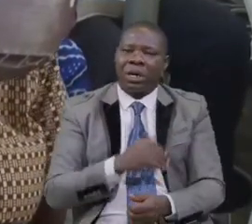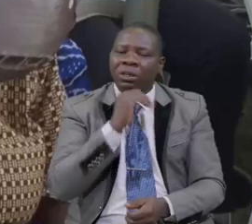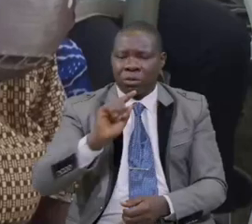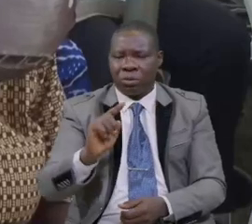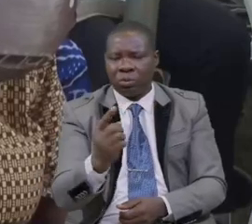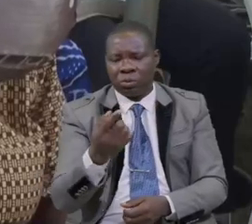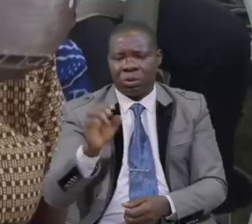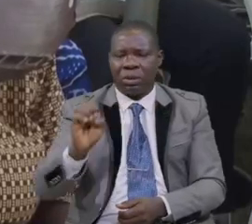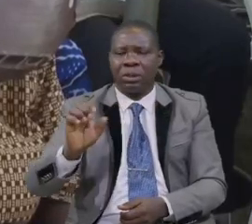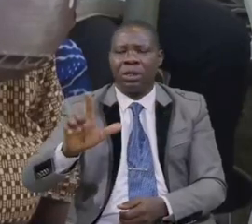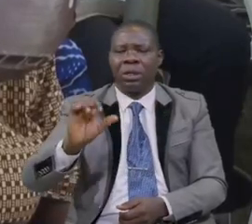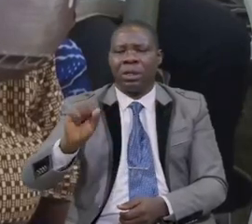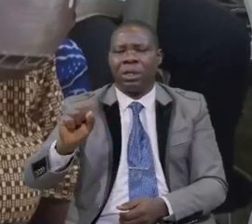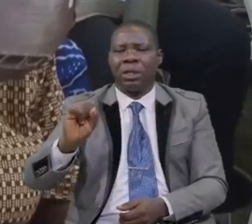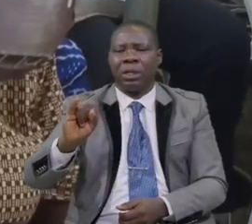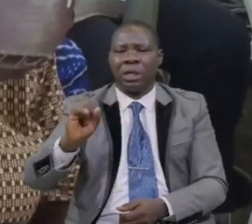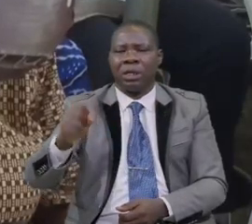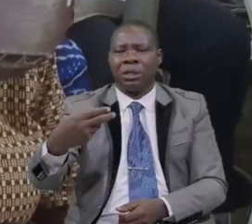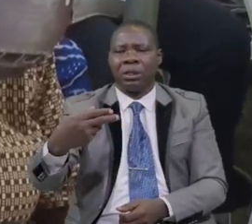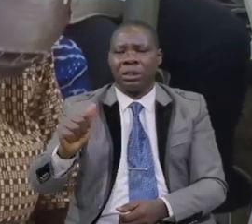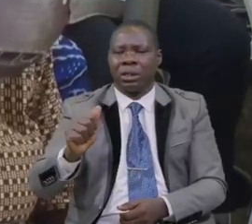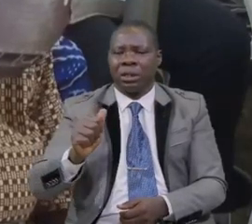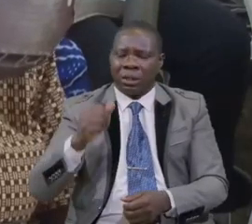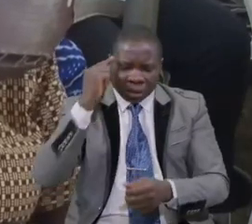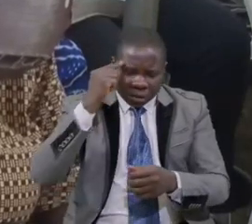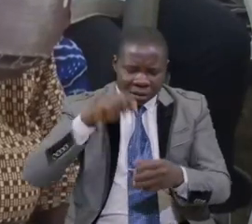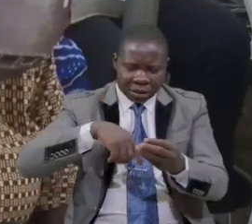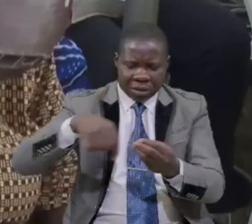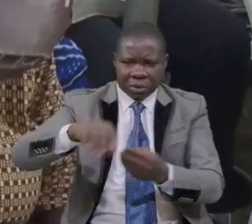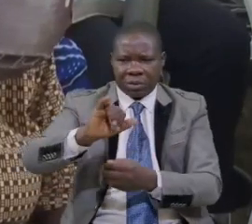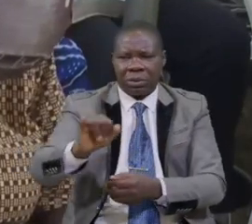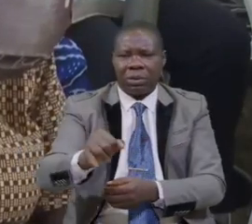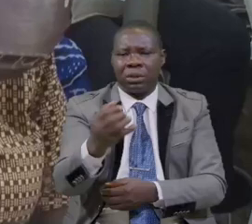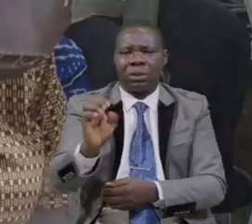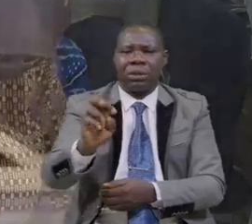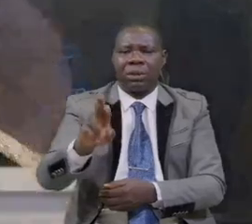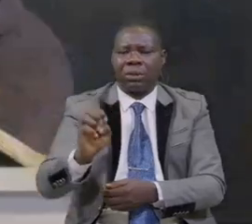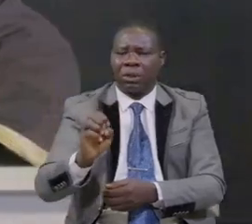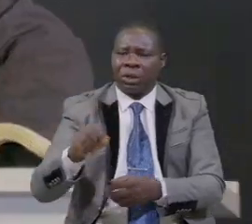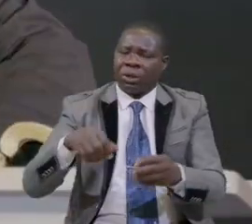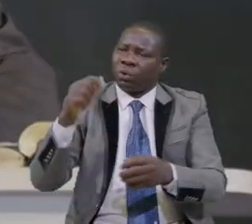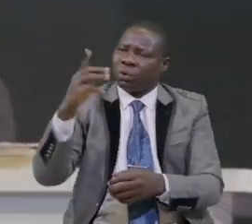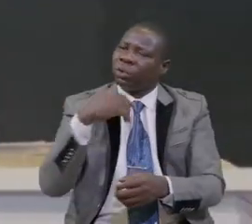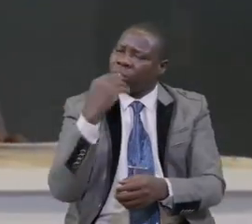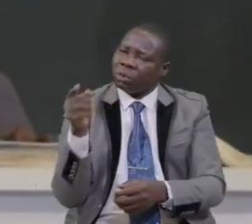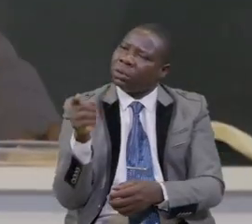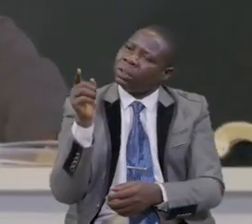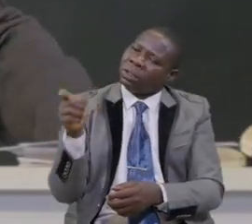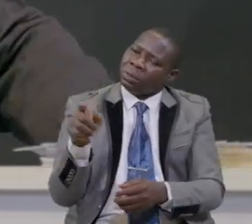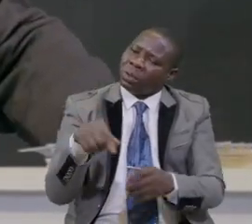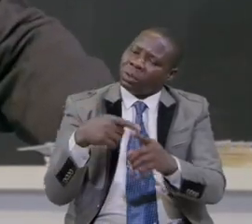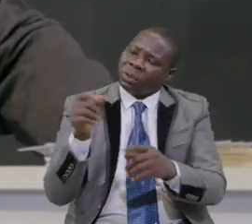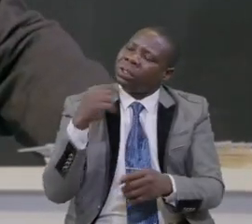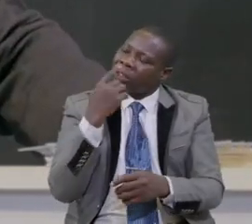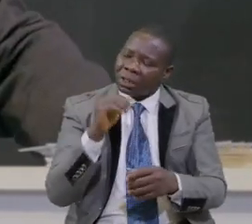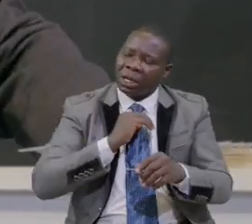Ce n'est pas seulement Élie. Dieu a dit à Jérémie, quand Jérémie a dit, ah, je ne peux pas le faire, Seigneur, Le Seigneur dit, ne dis